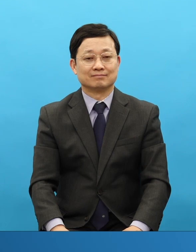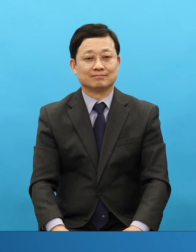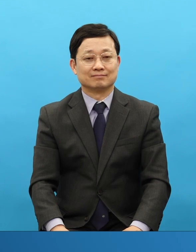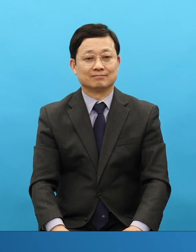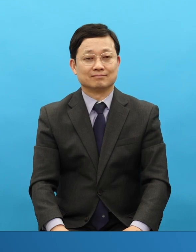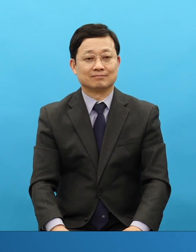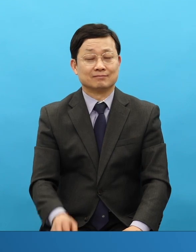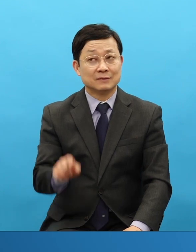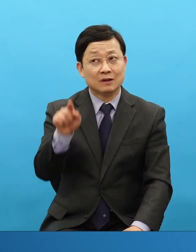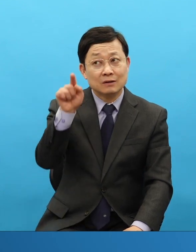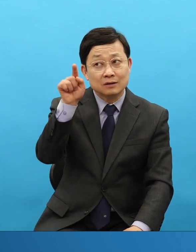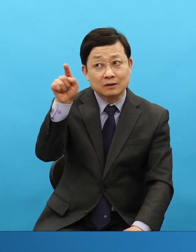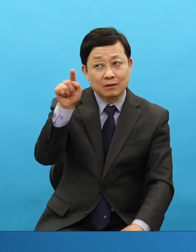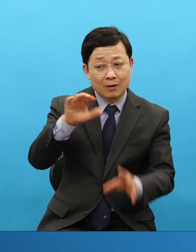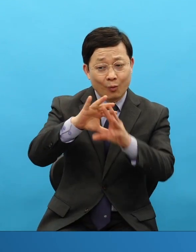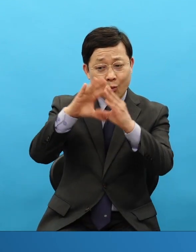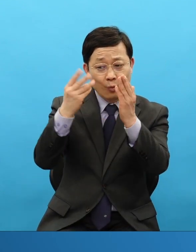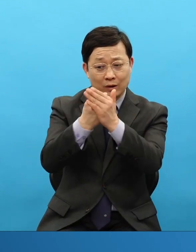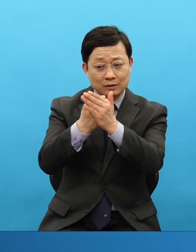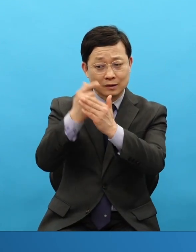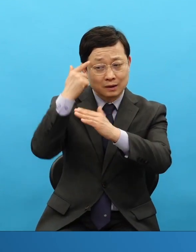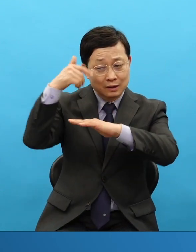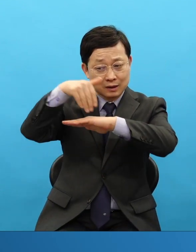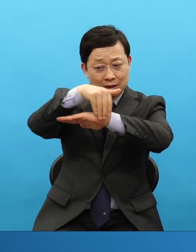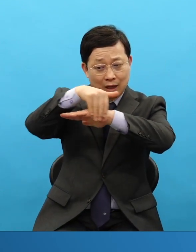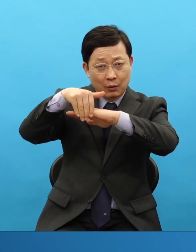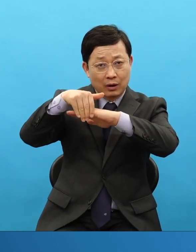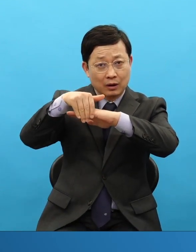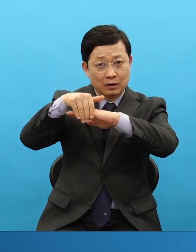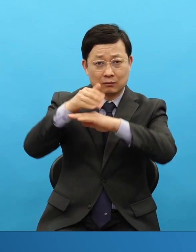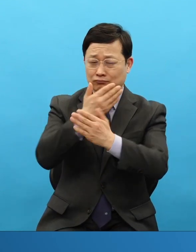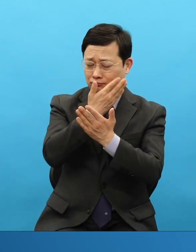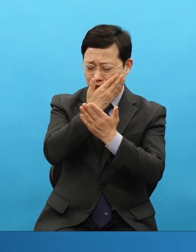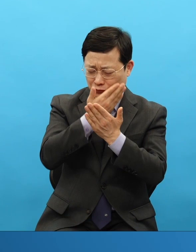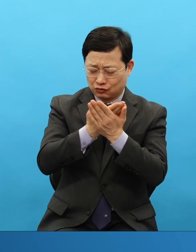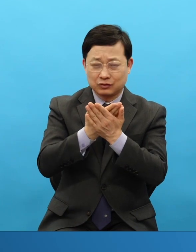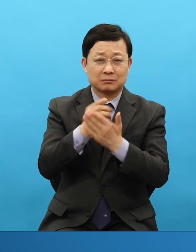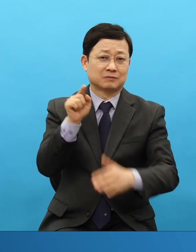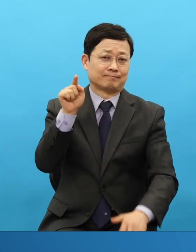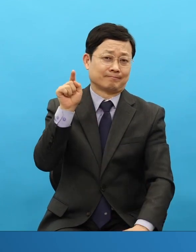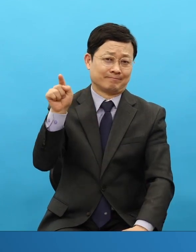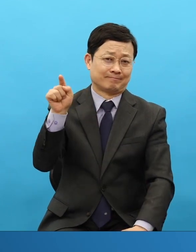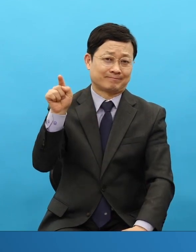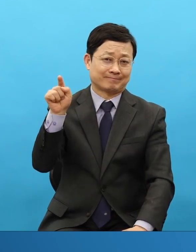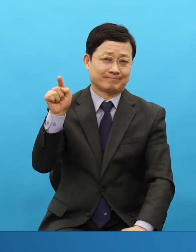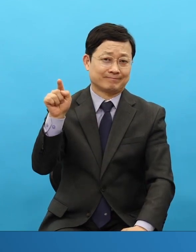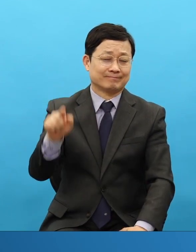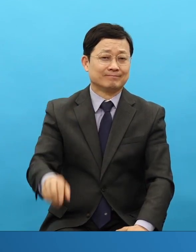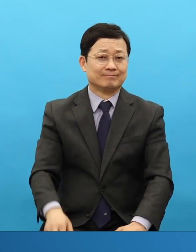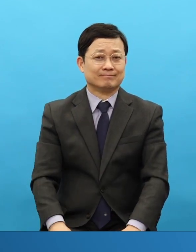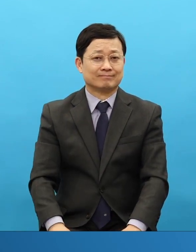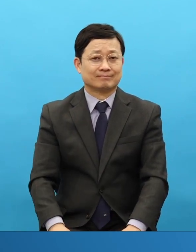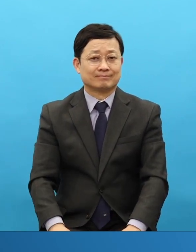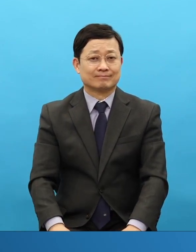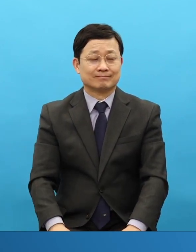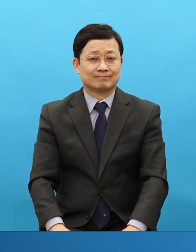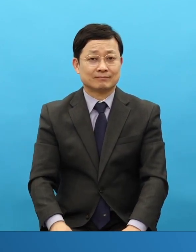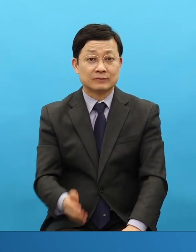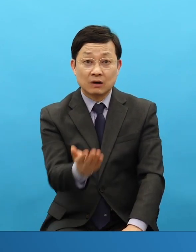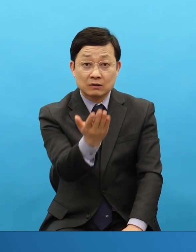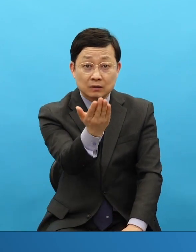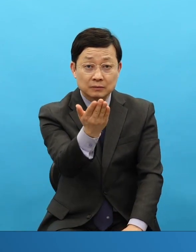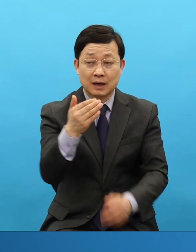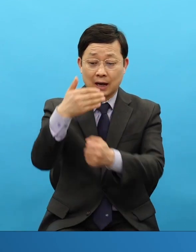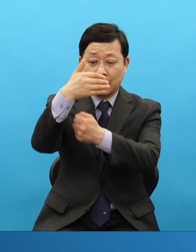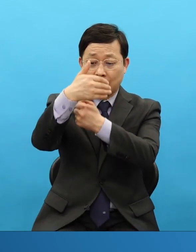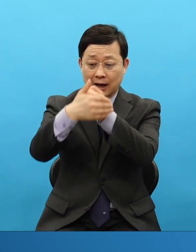이게 중요하잖아요. That's what's important. 자, 그렇다면 여러분이 말씀 성취되는 대로 가면 돼요.